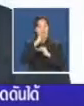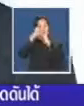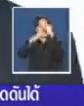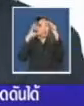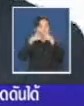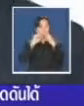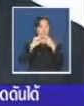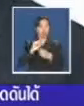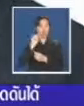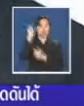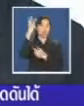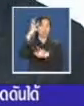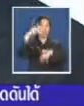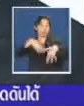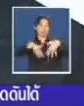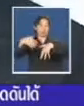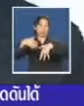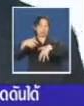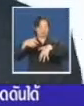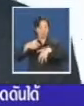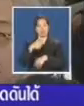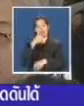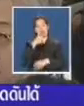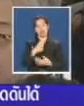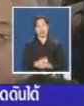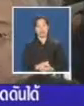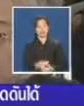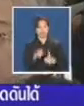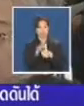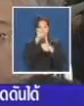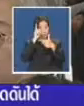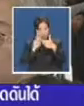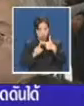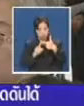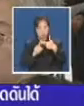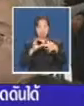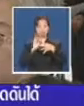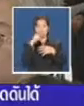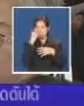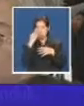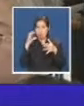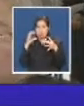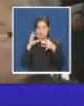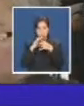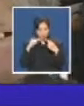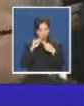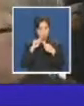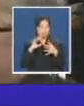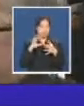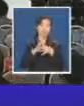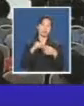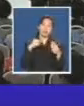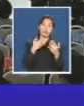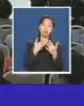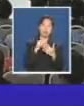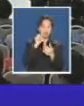สวัสดิการของพี่น้องประชาชนคนไทยทั้งประเทศครับของขวัญชิ้นที่ 2นะครับนอกเหนือจากเรื่องของการมีหลักประกันความมั่น